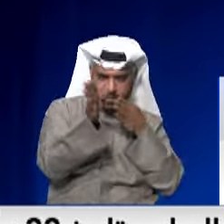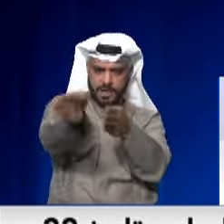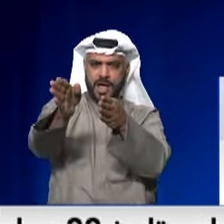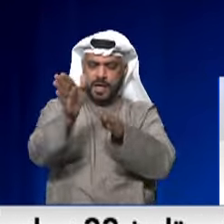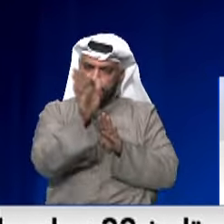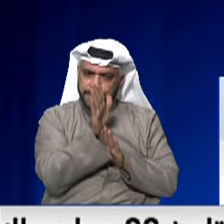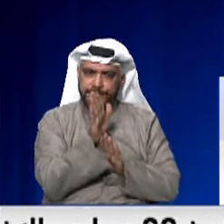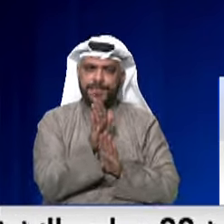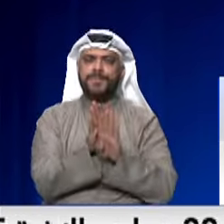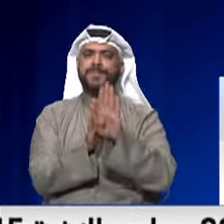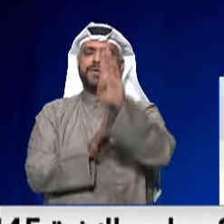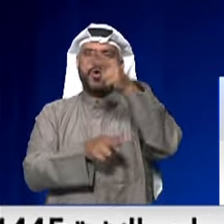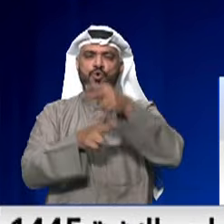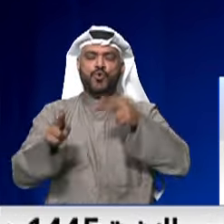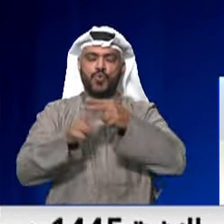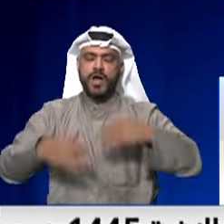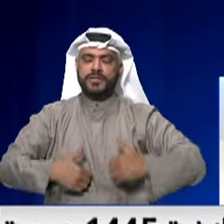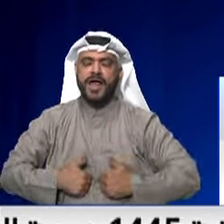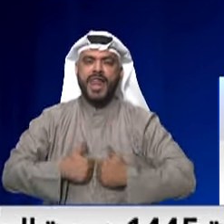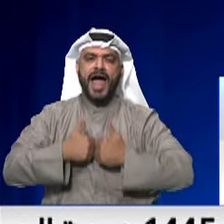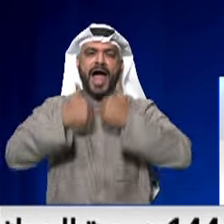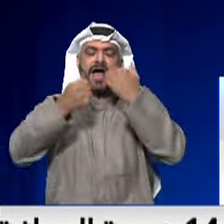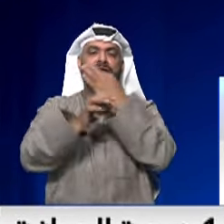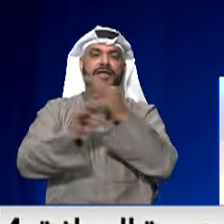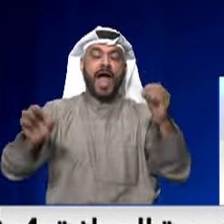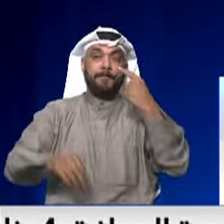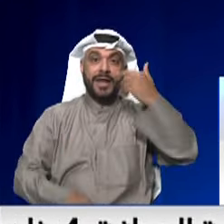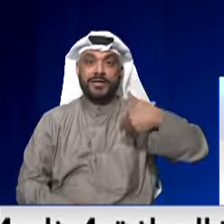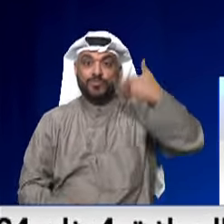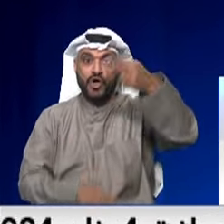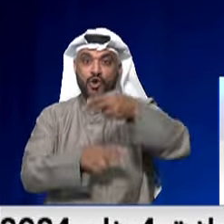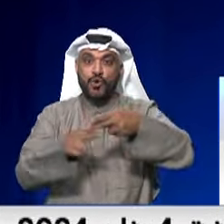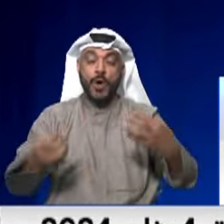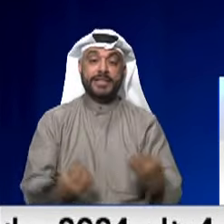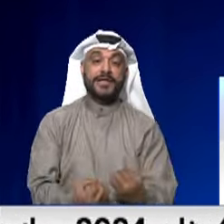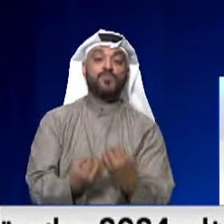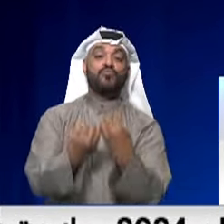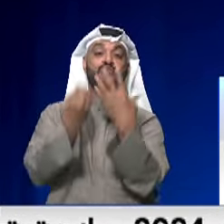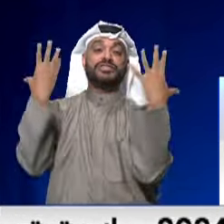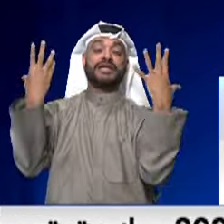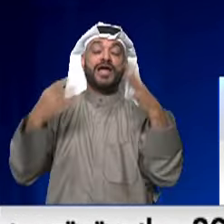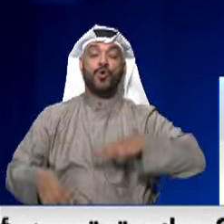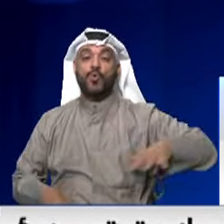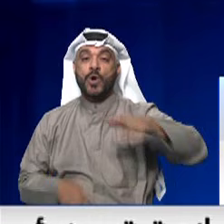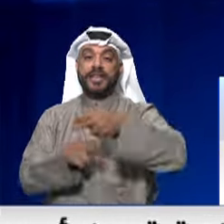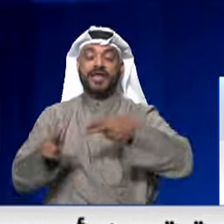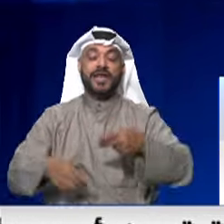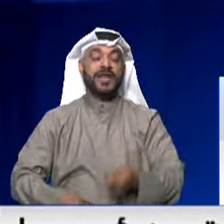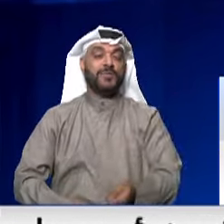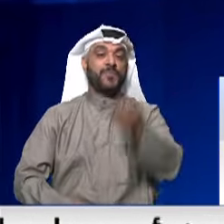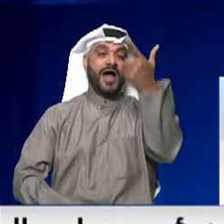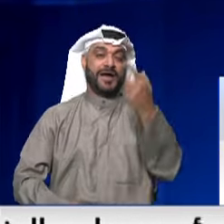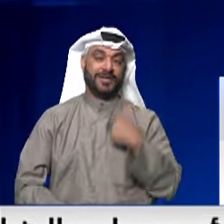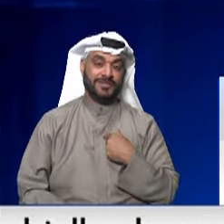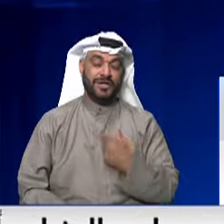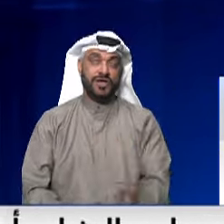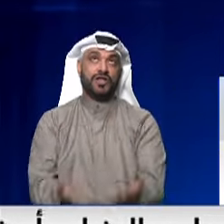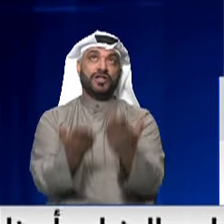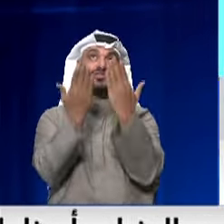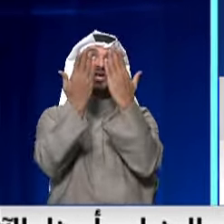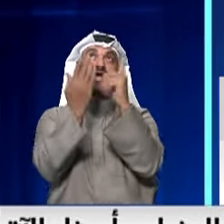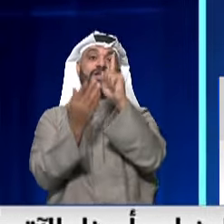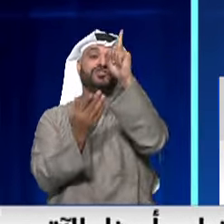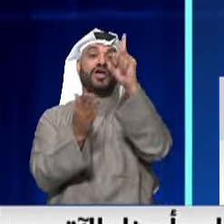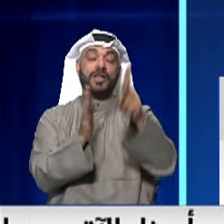في شتى مجالات الحياة لاستشراف الغد المشرق والمزدهر لوطننا الحبيب. أدعو الله سبحانه